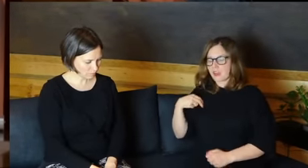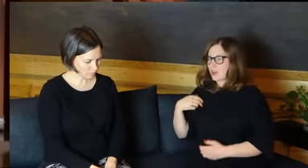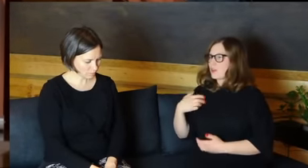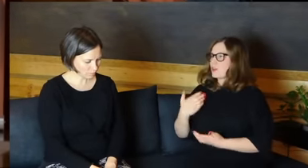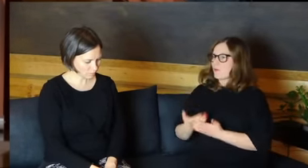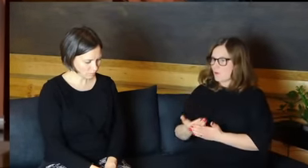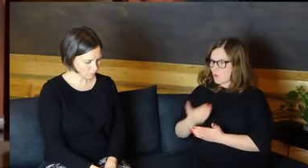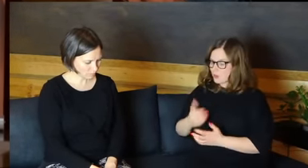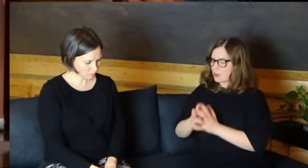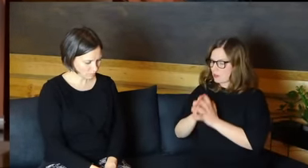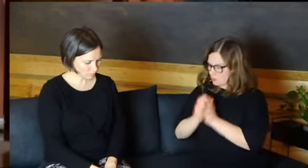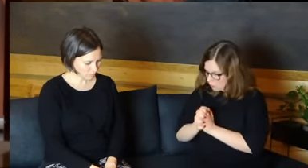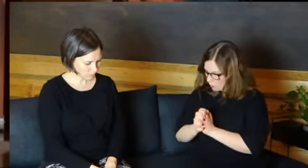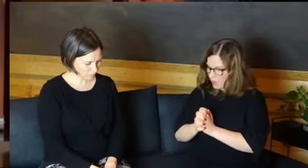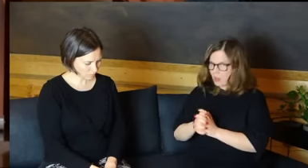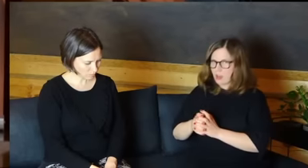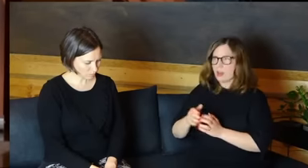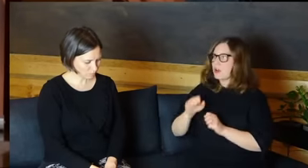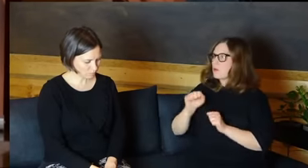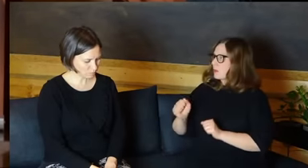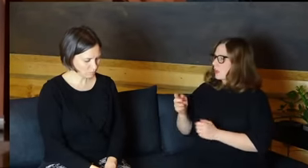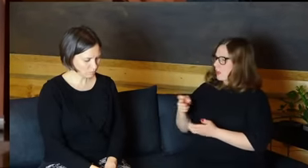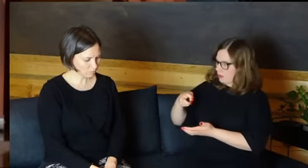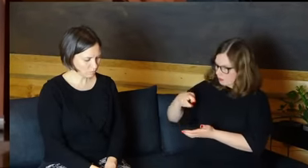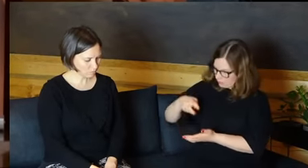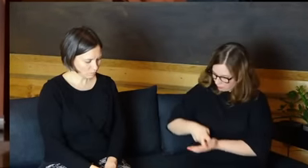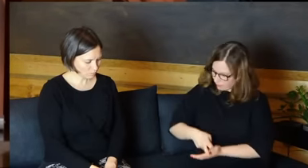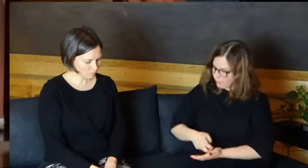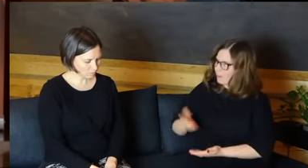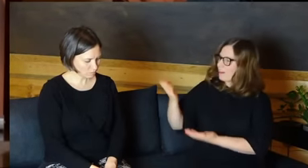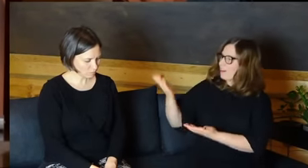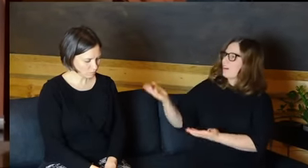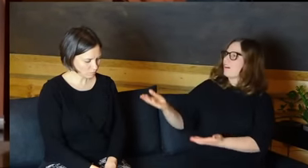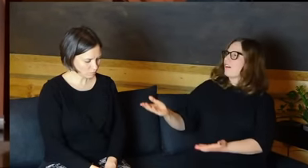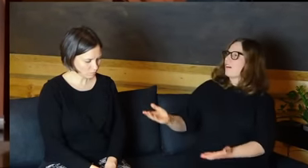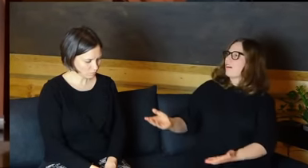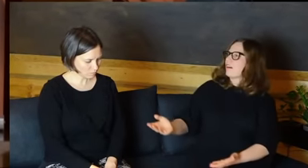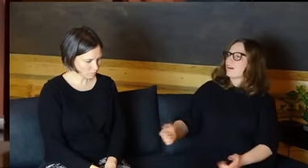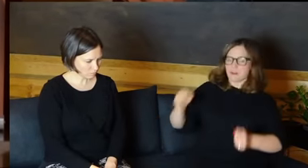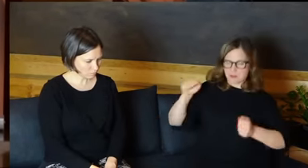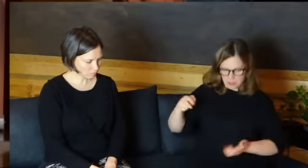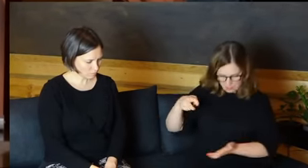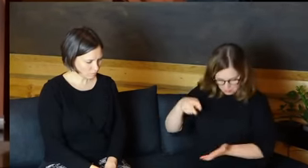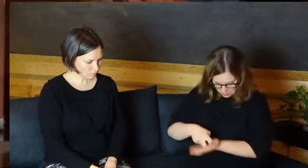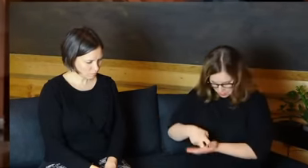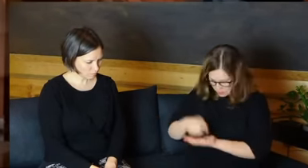ja lankemaan hänen eteensä polovillensa.